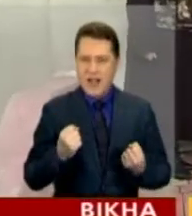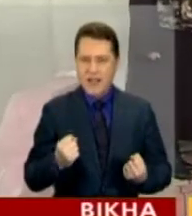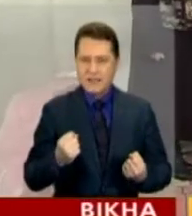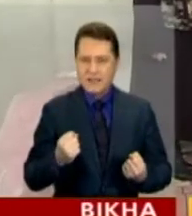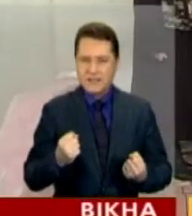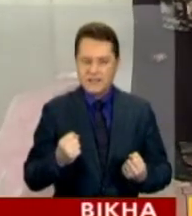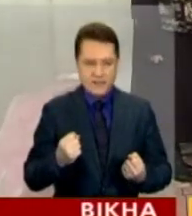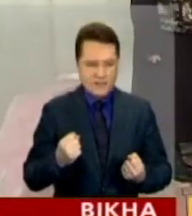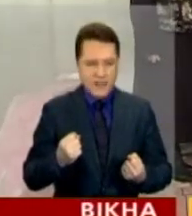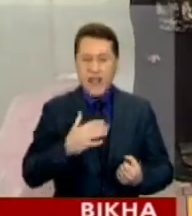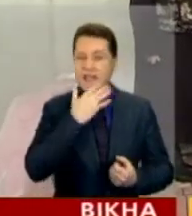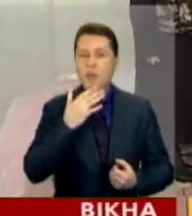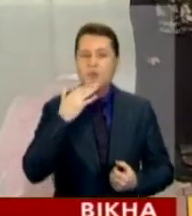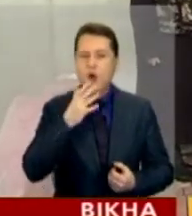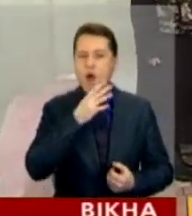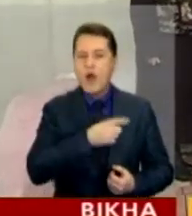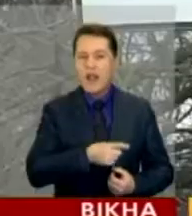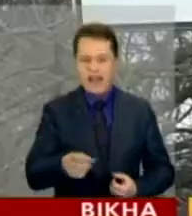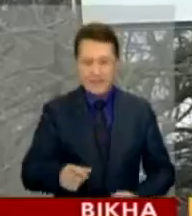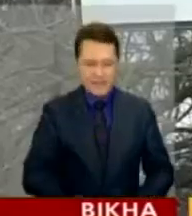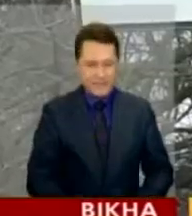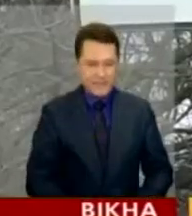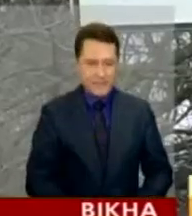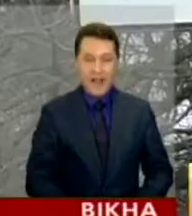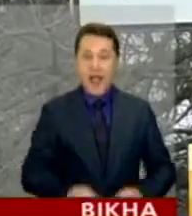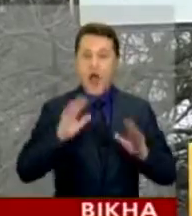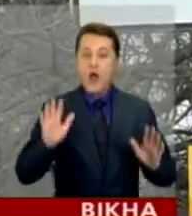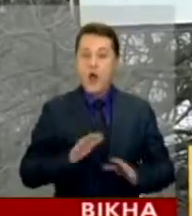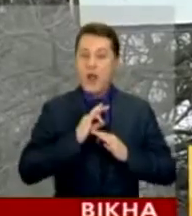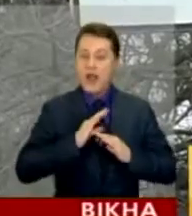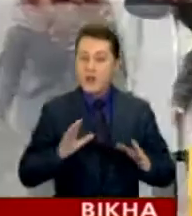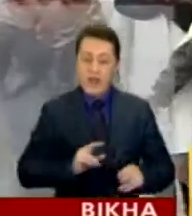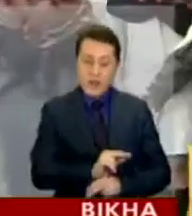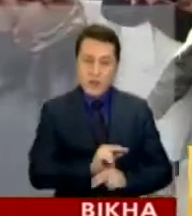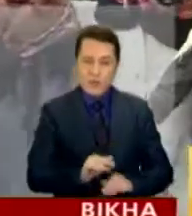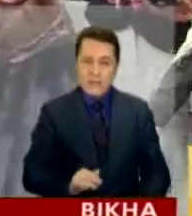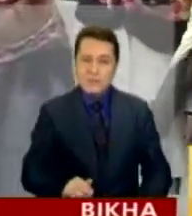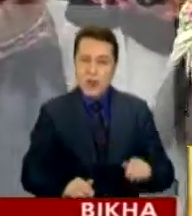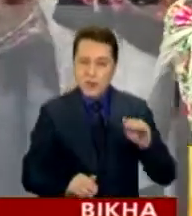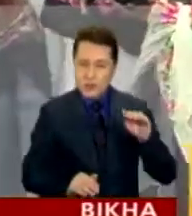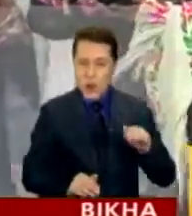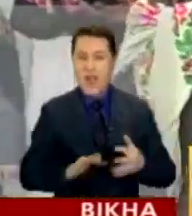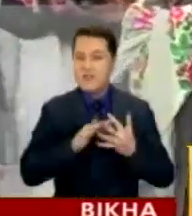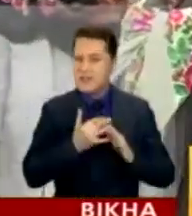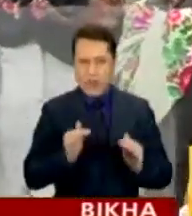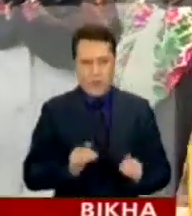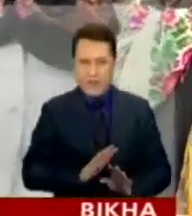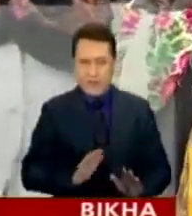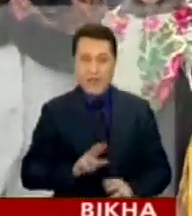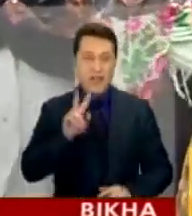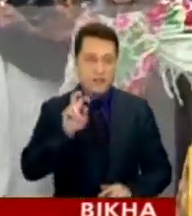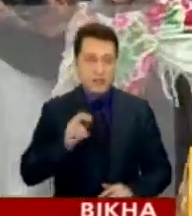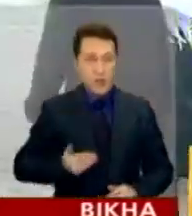на ногі. Колядувати у Різдвянах учать з пелюшок. Село не надто велике, лише